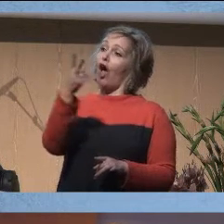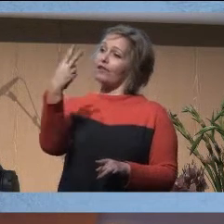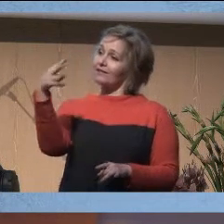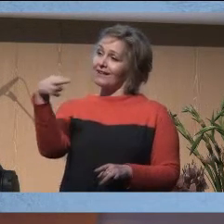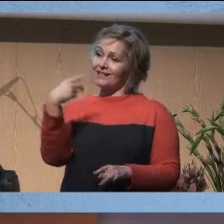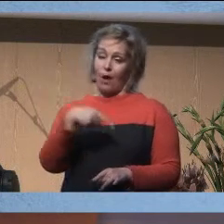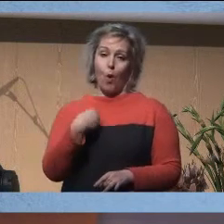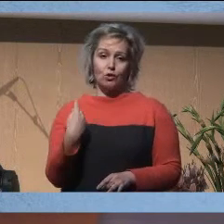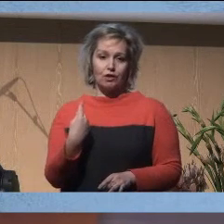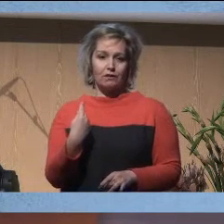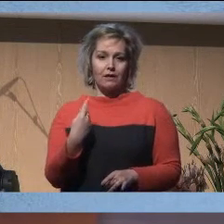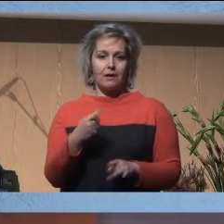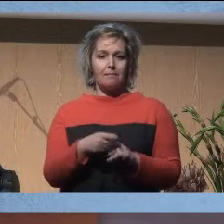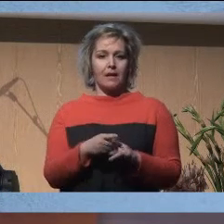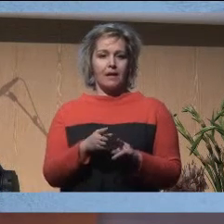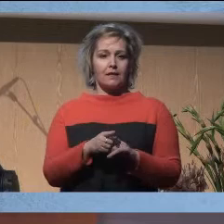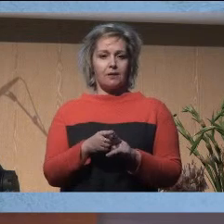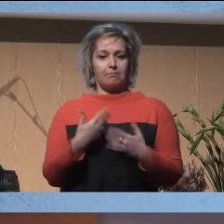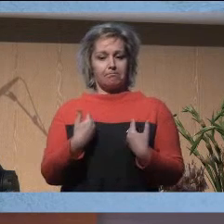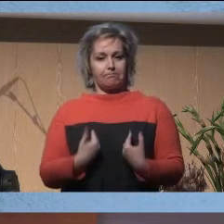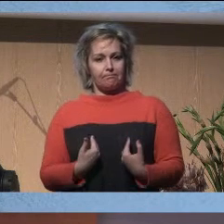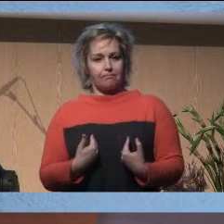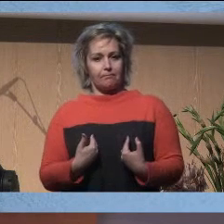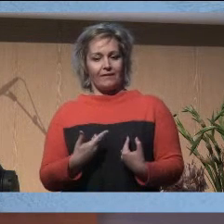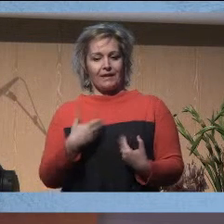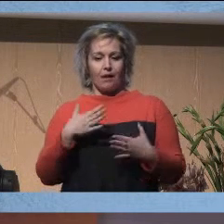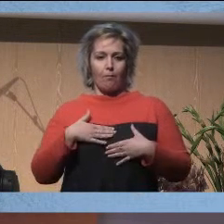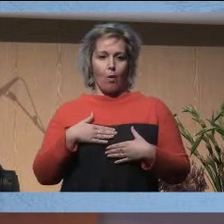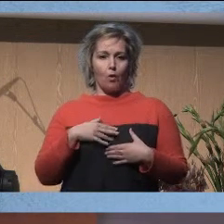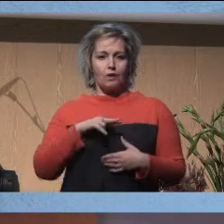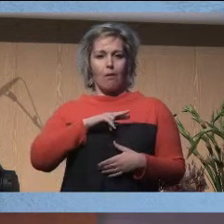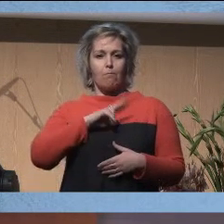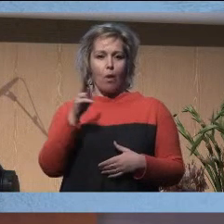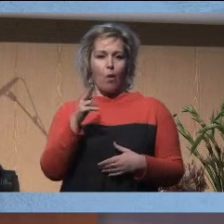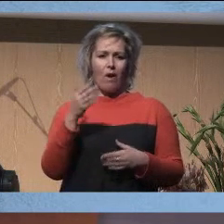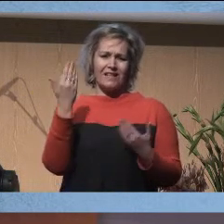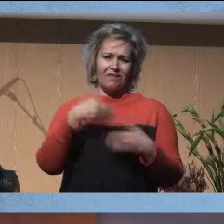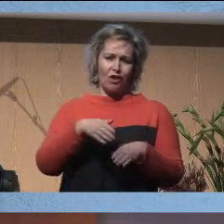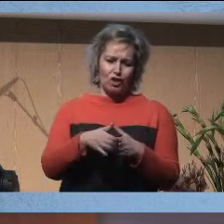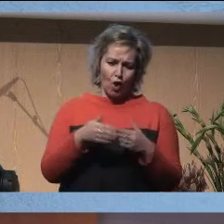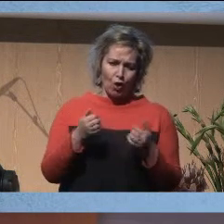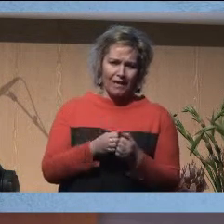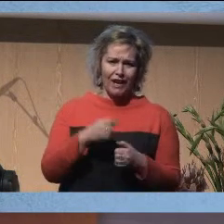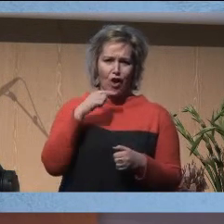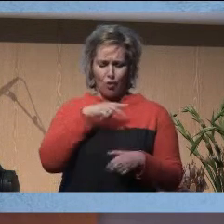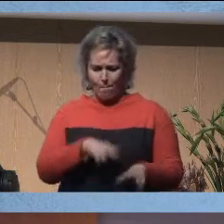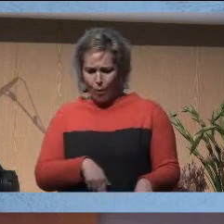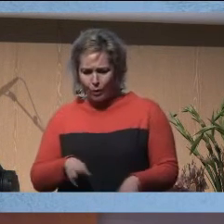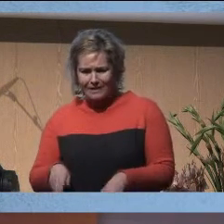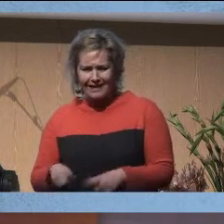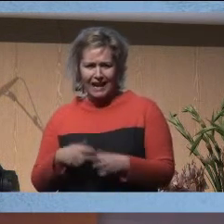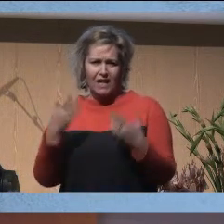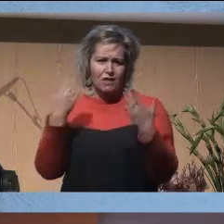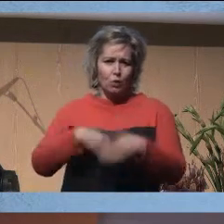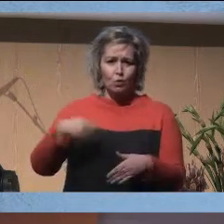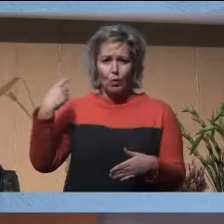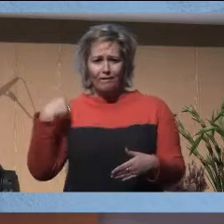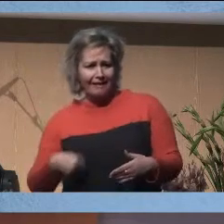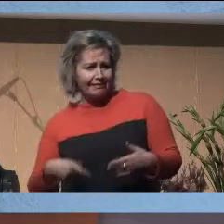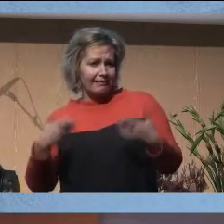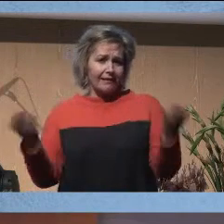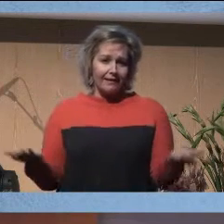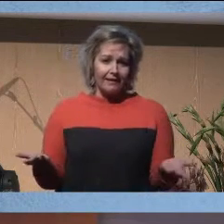se oss, med alle valg vi tar. Om vi tar på oss blå eller svarte sokker, om vi går i røde bukser eller sort og hvitt.